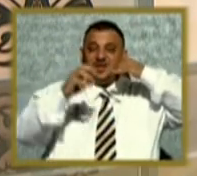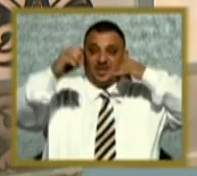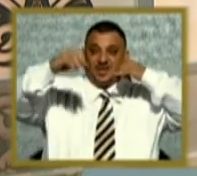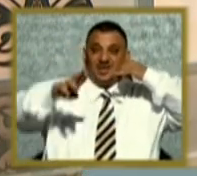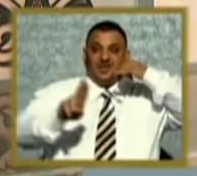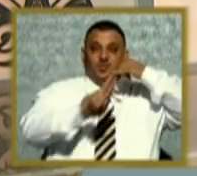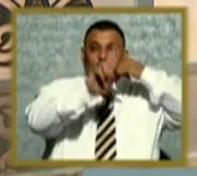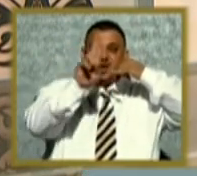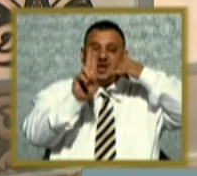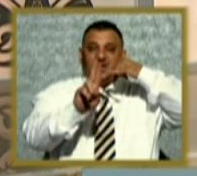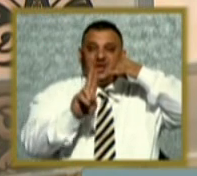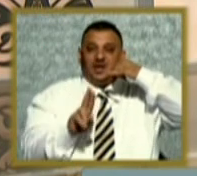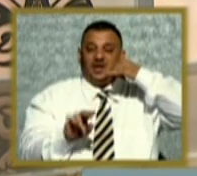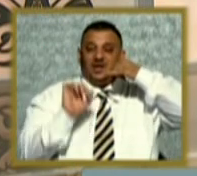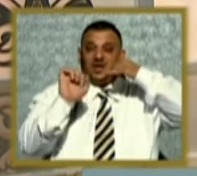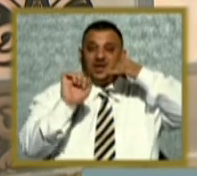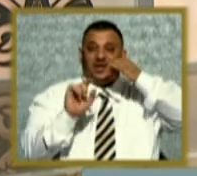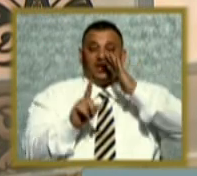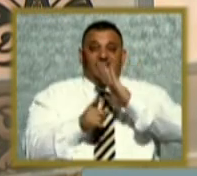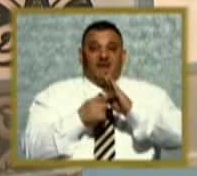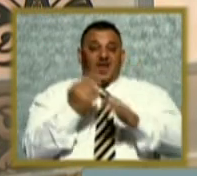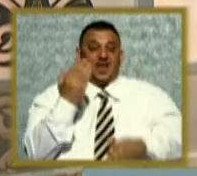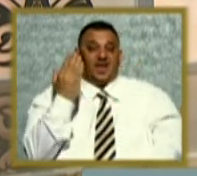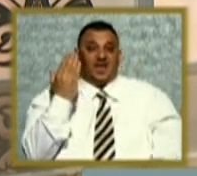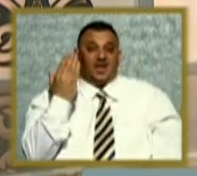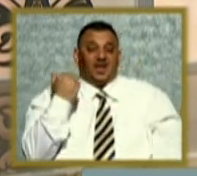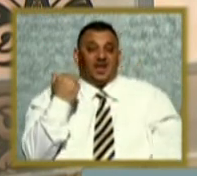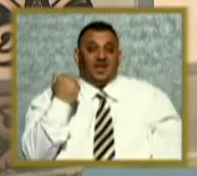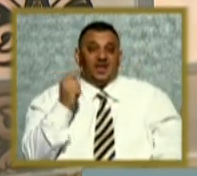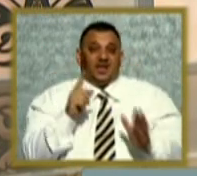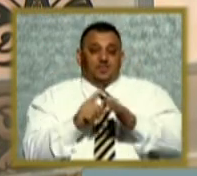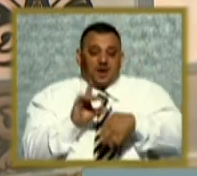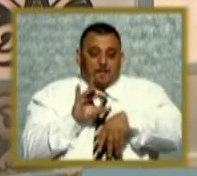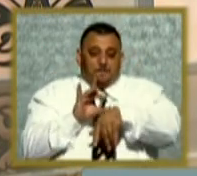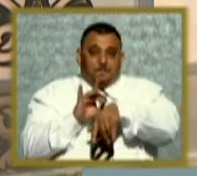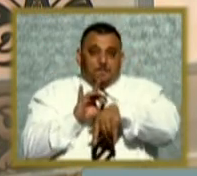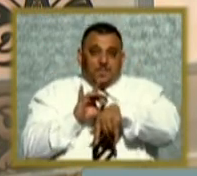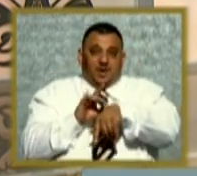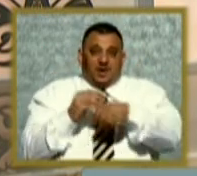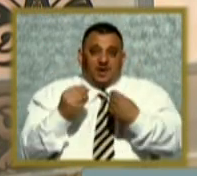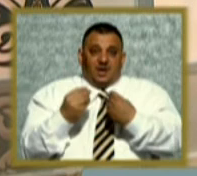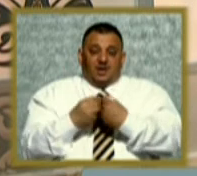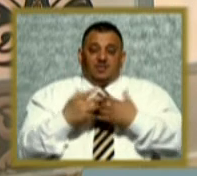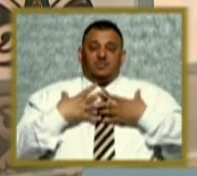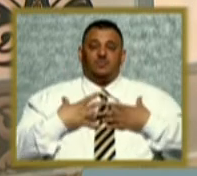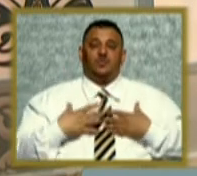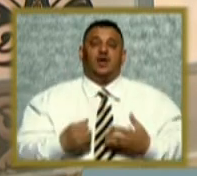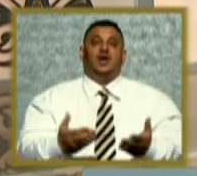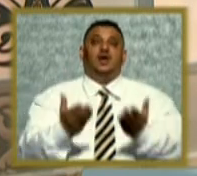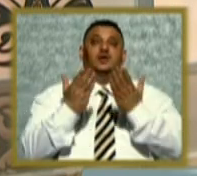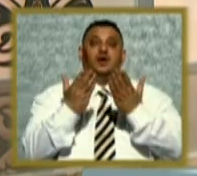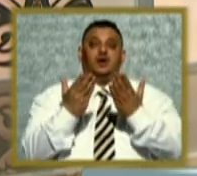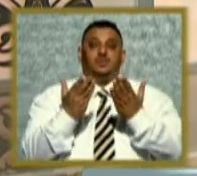شيخ. أنا جدي فترة يعني قبل فترة تمرضت بمرض، عافاني وعافاكم